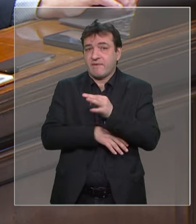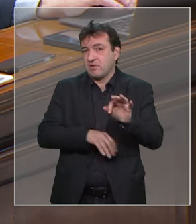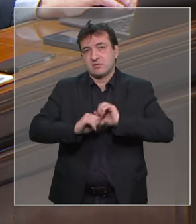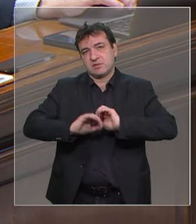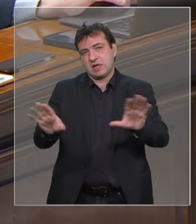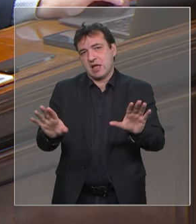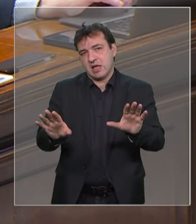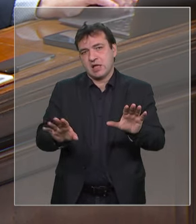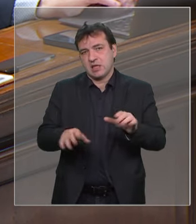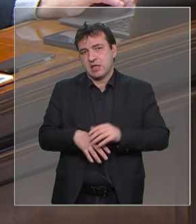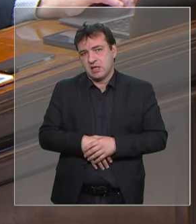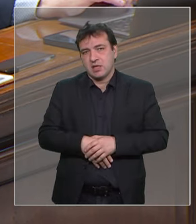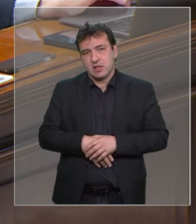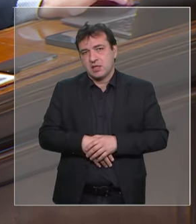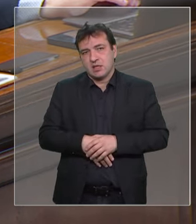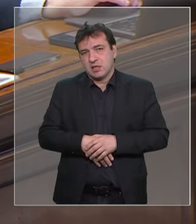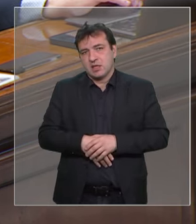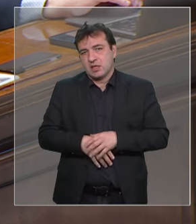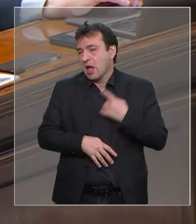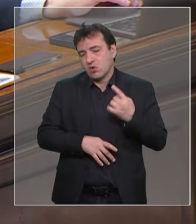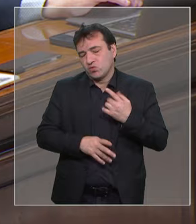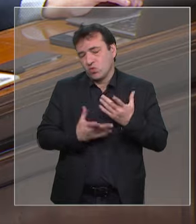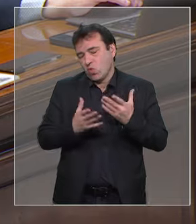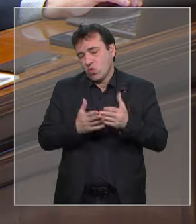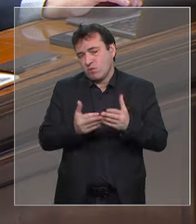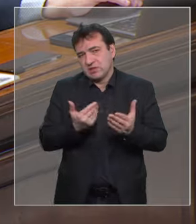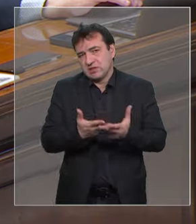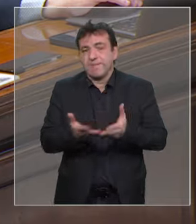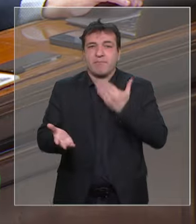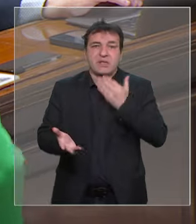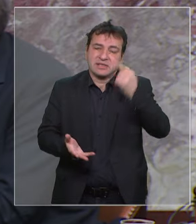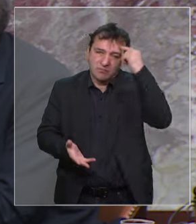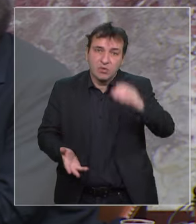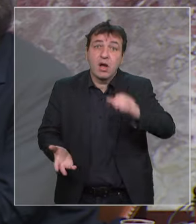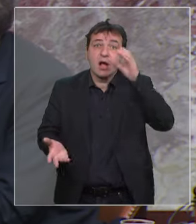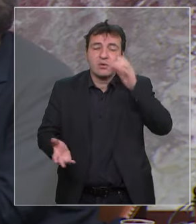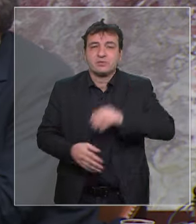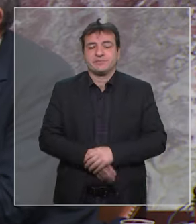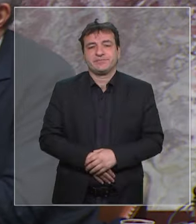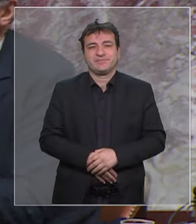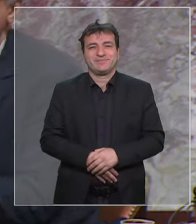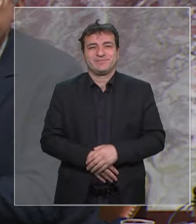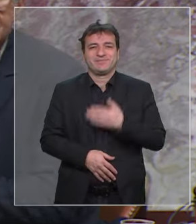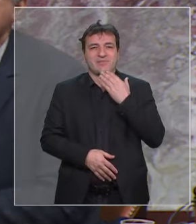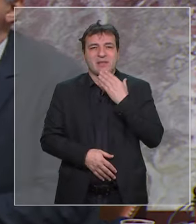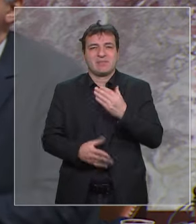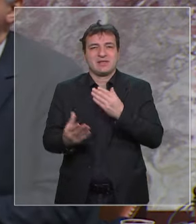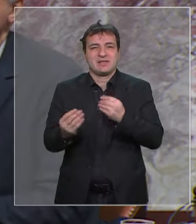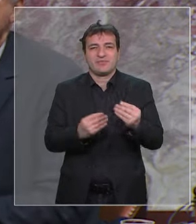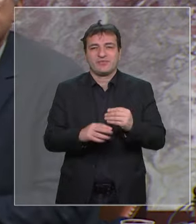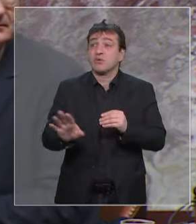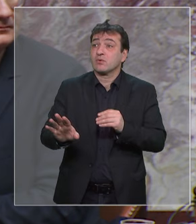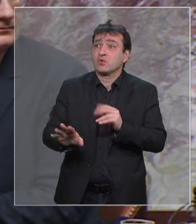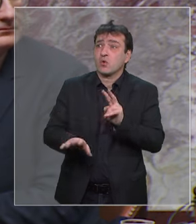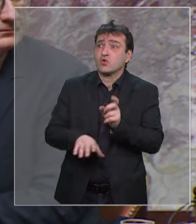claire et a œuvré sur ce sujet. Je vous remercie de m'avoir écouté. Merci beaucoup. Deux